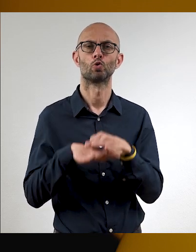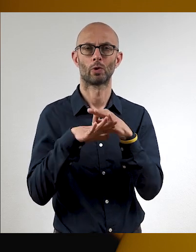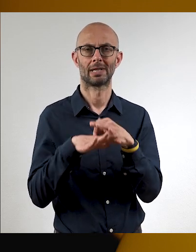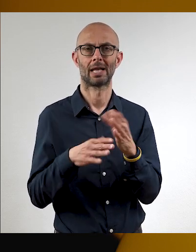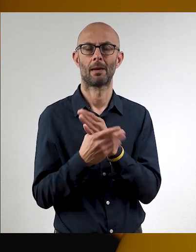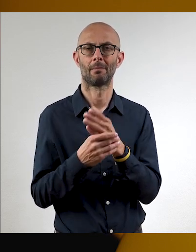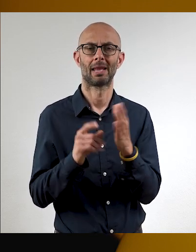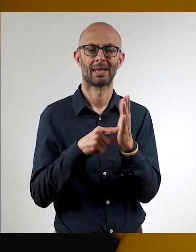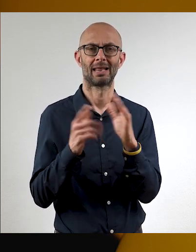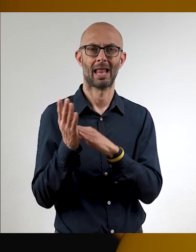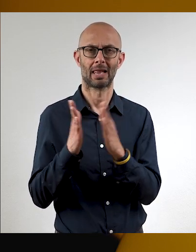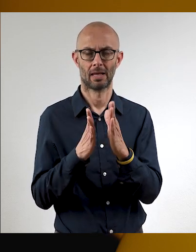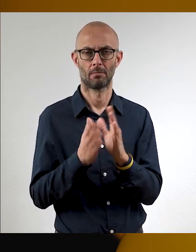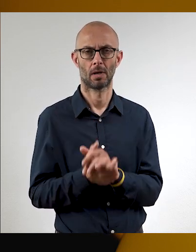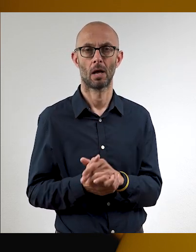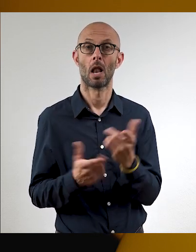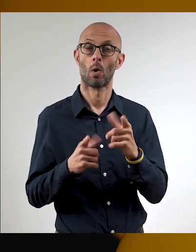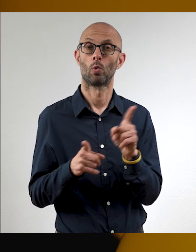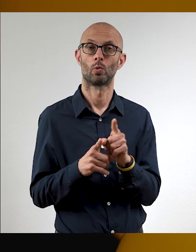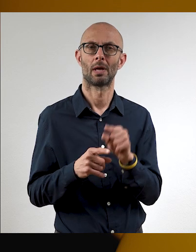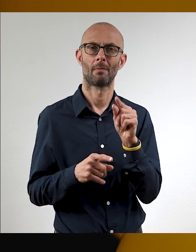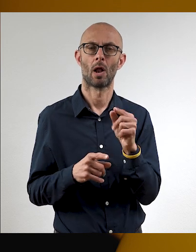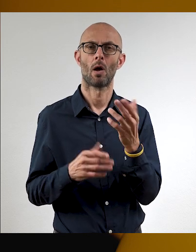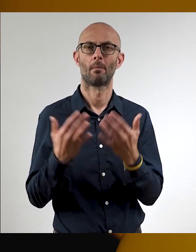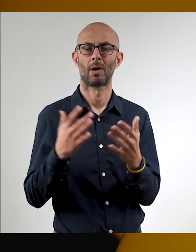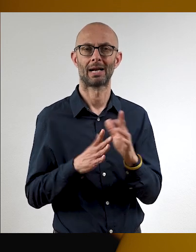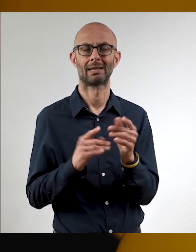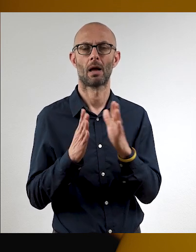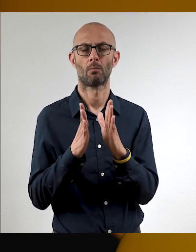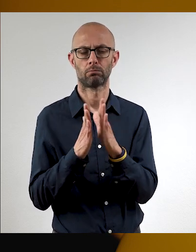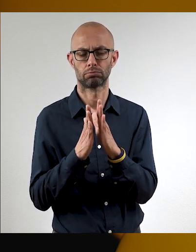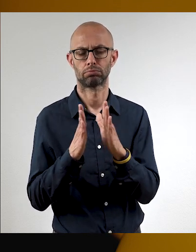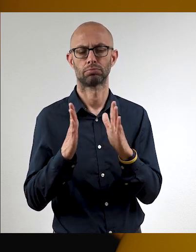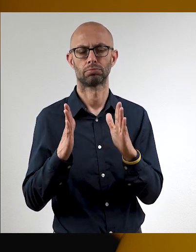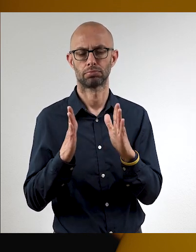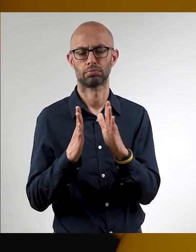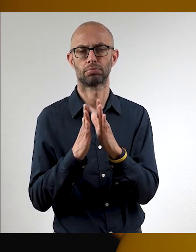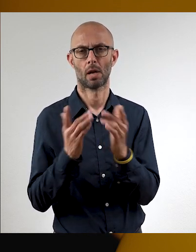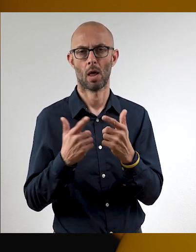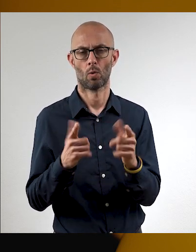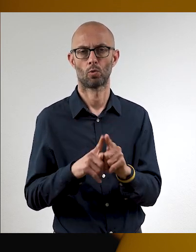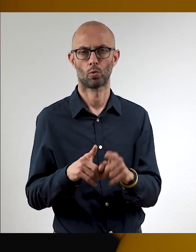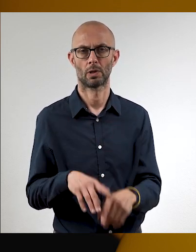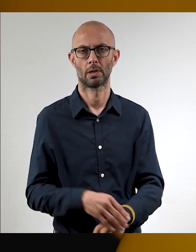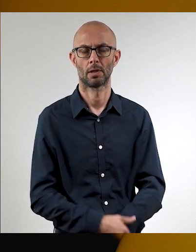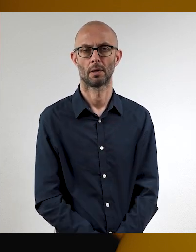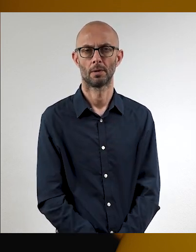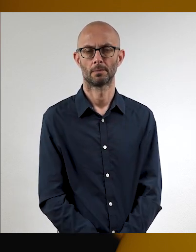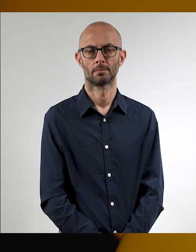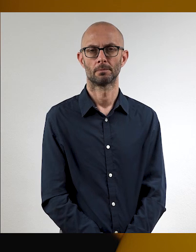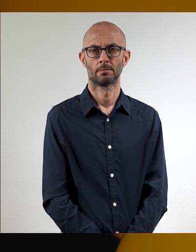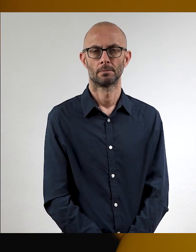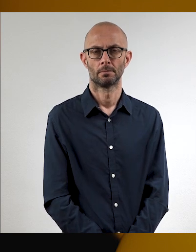med obema dlanema. Lahko se tudi malo poigrate, date dlani bliže, pa zopet narazen.